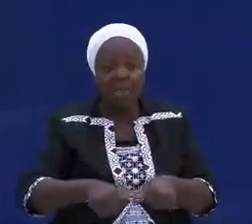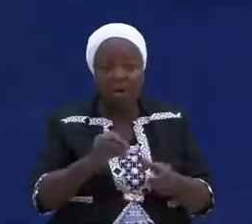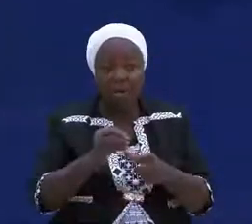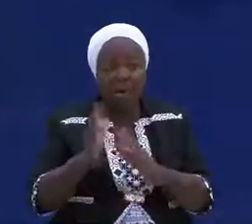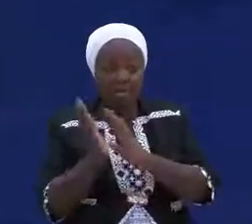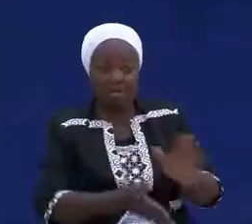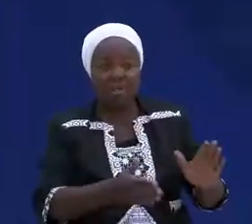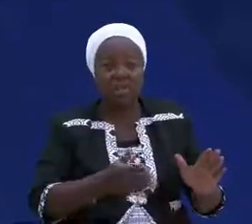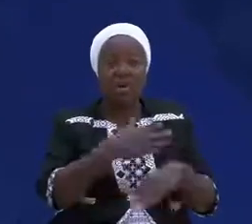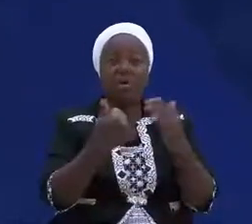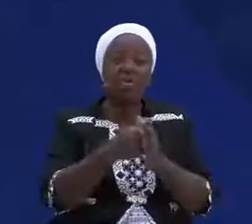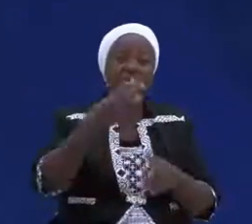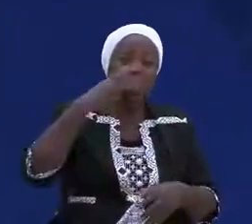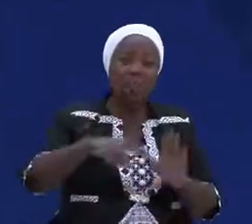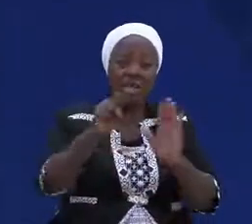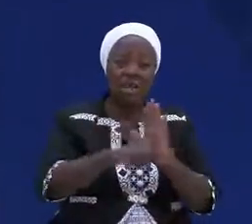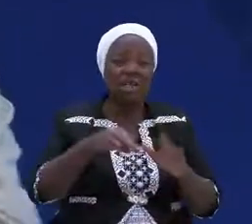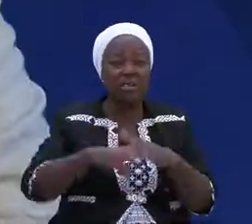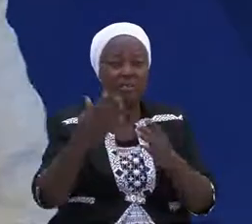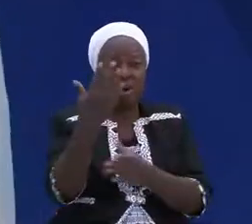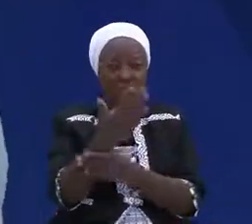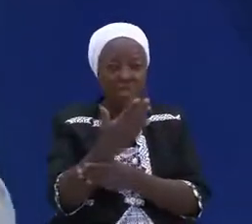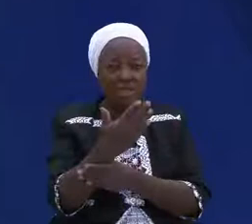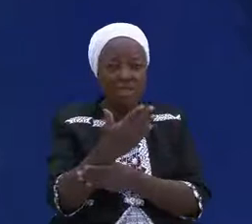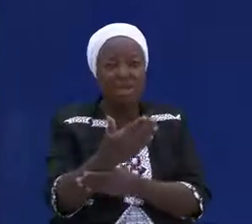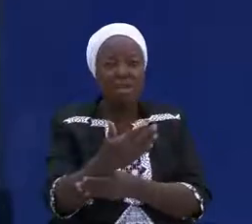abandonnez la violence de vos mains,